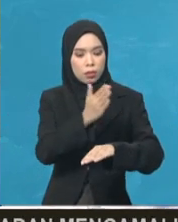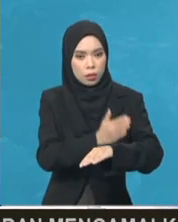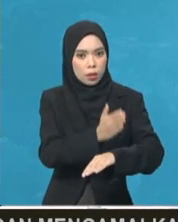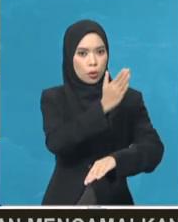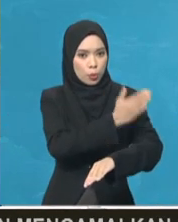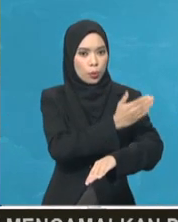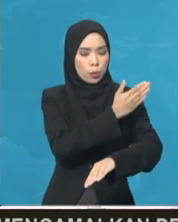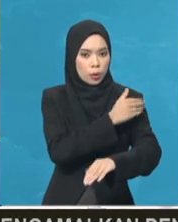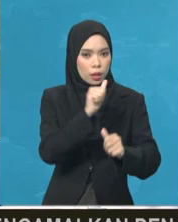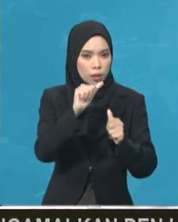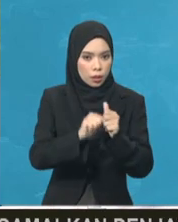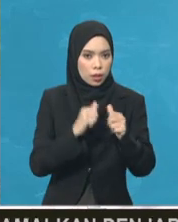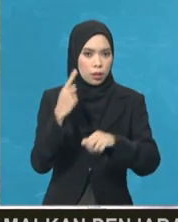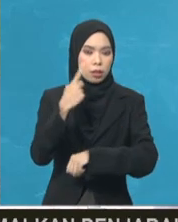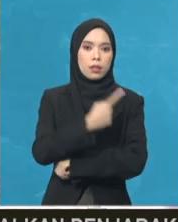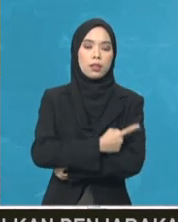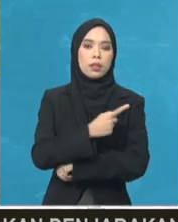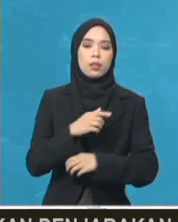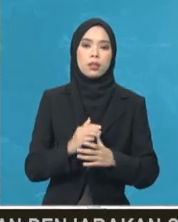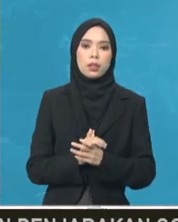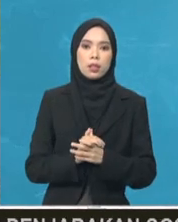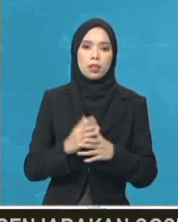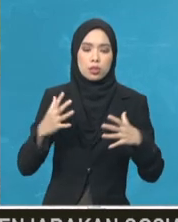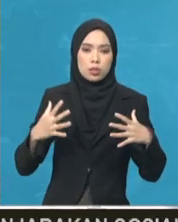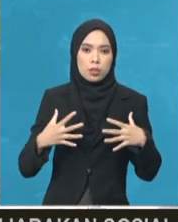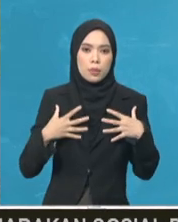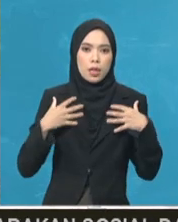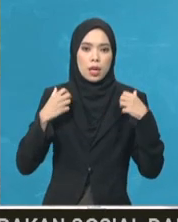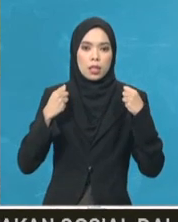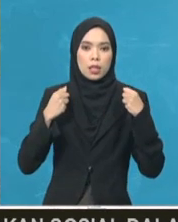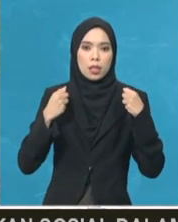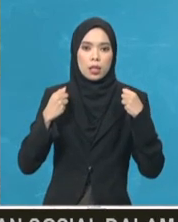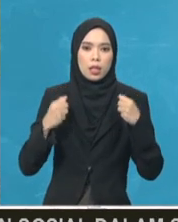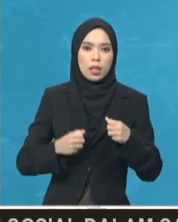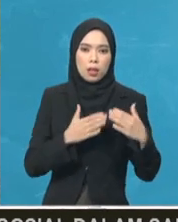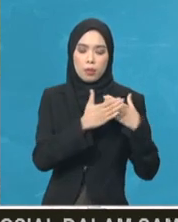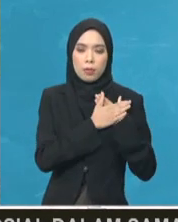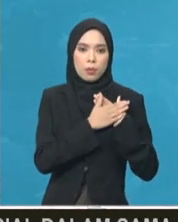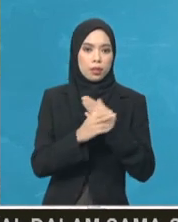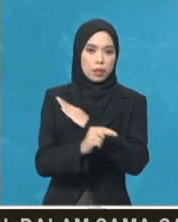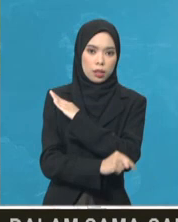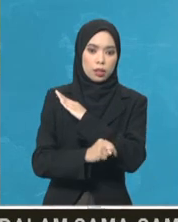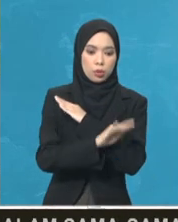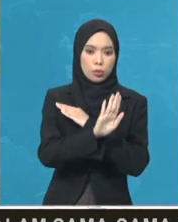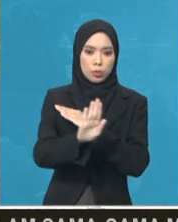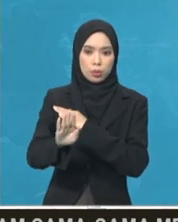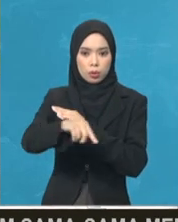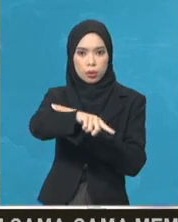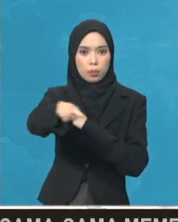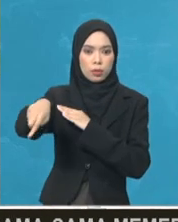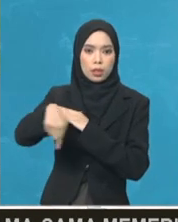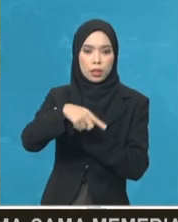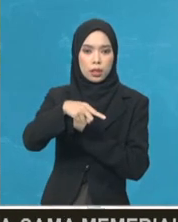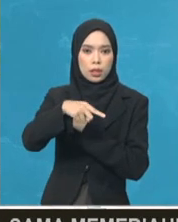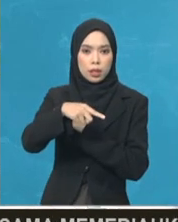sehari dana dengan semangat Veto detik setiap peserta Insyaallah habis bicara